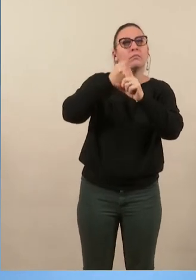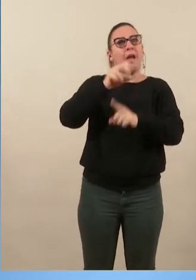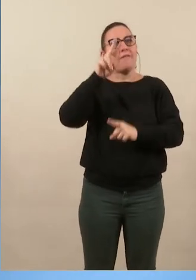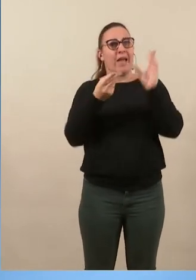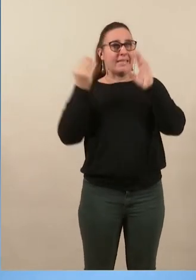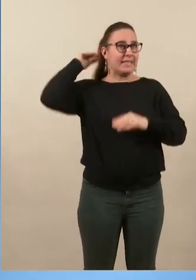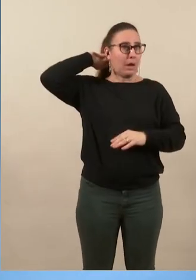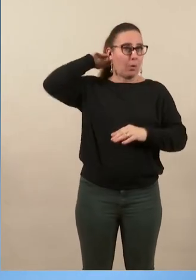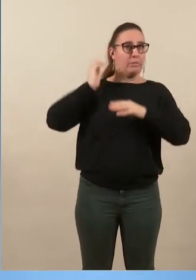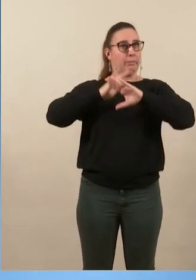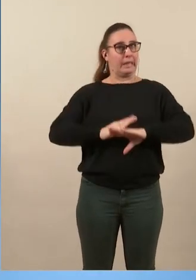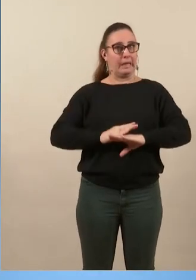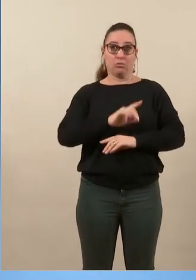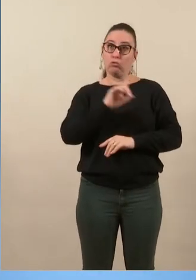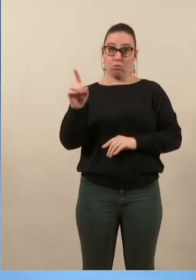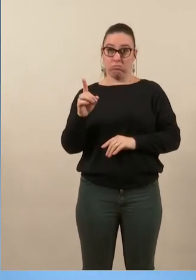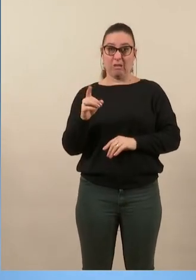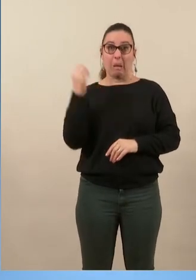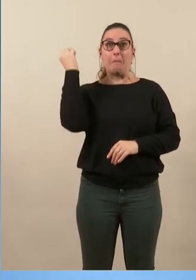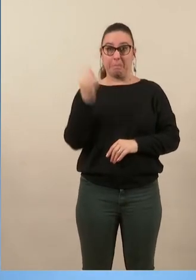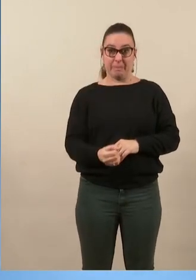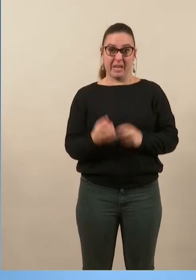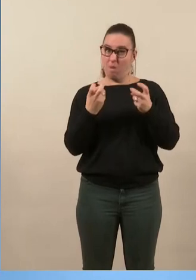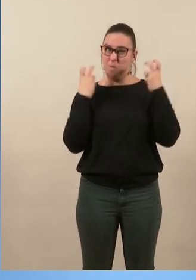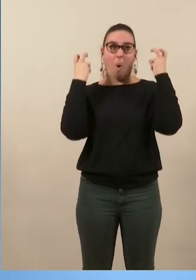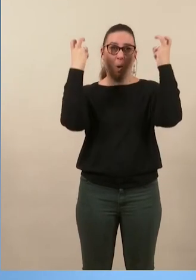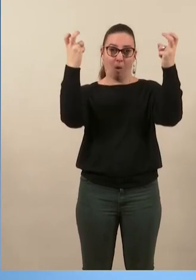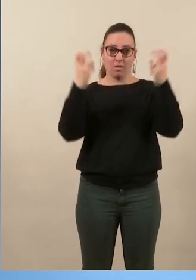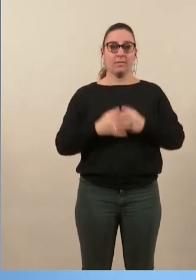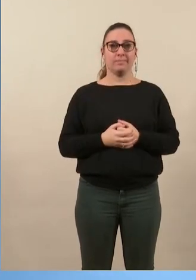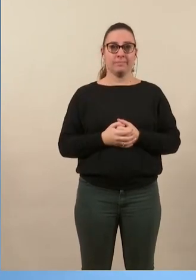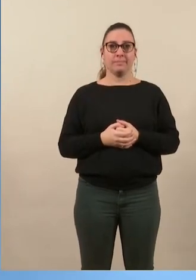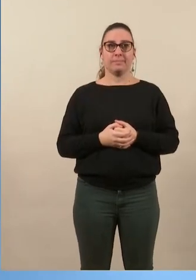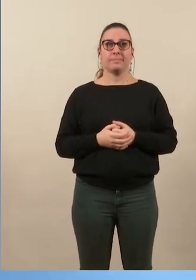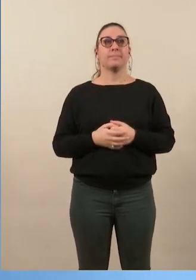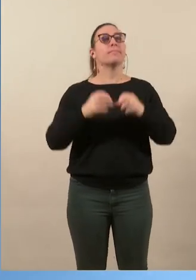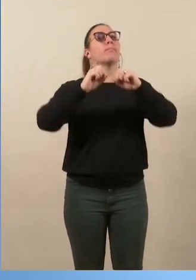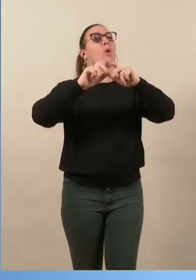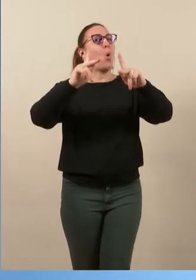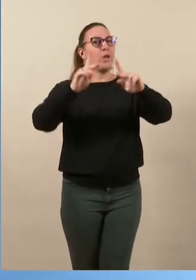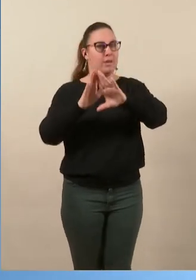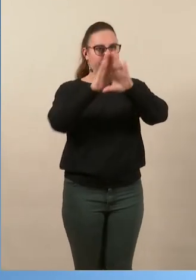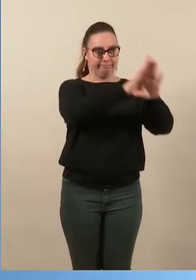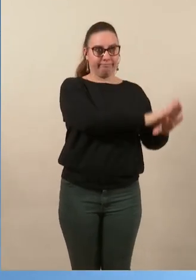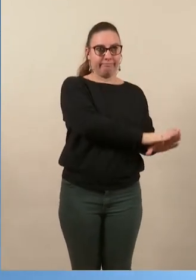stéréotypes de gens mais plutôt là vous les renforceer OK autre chose